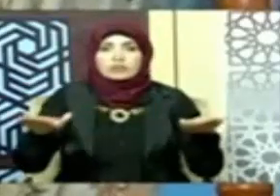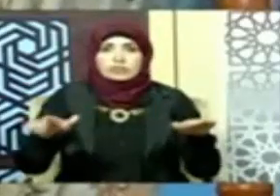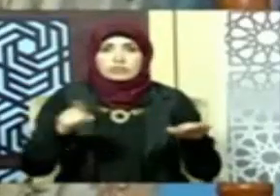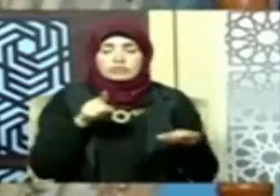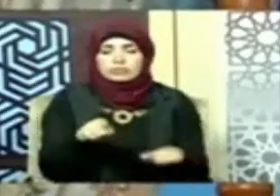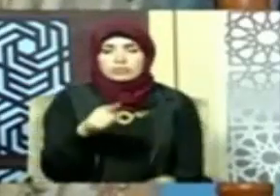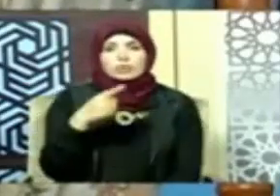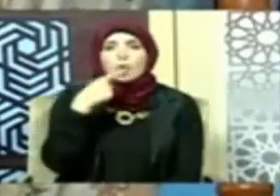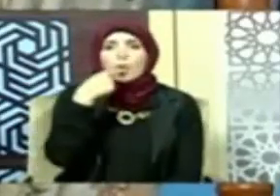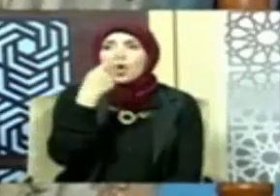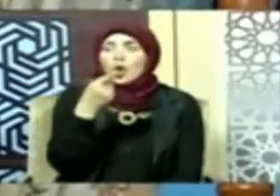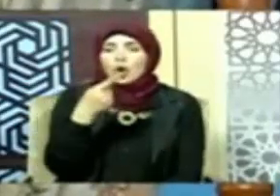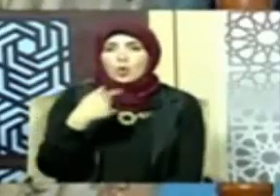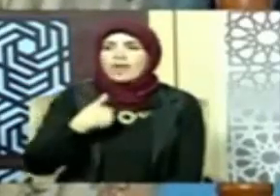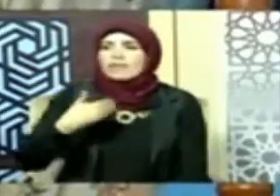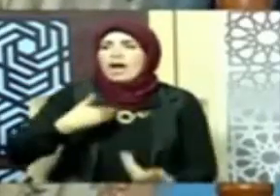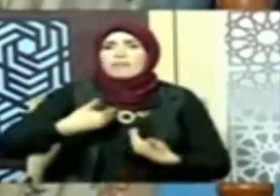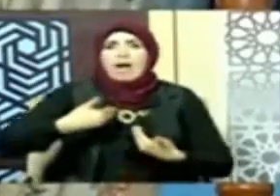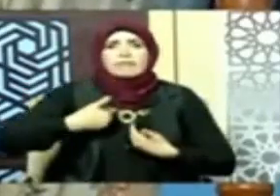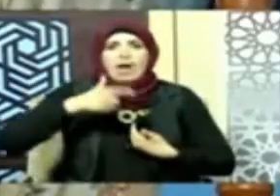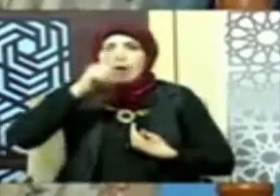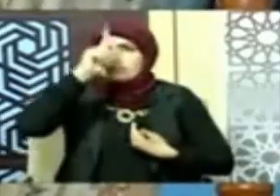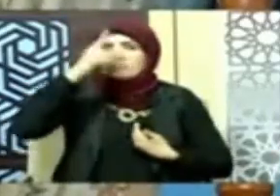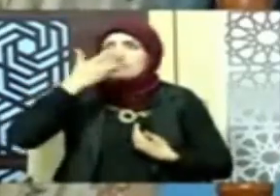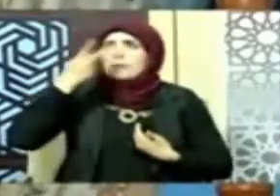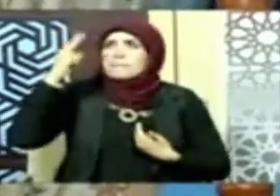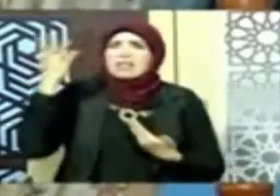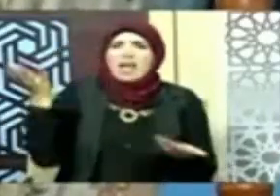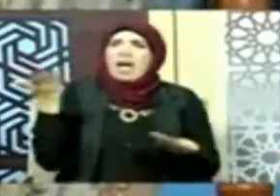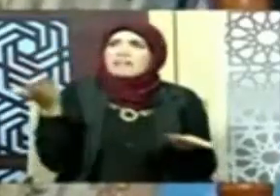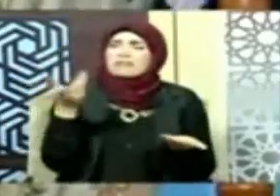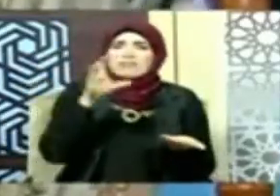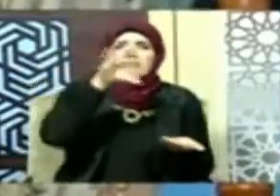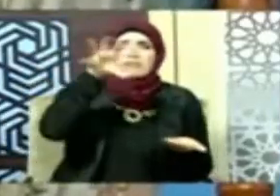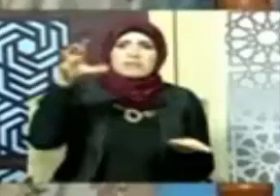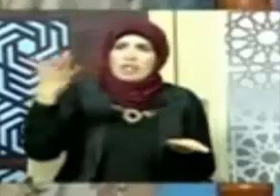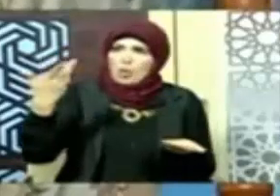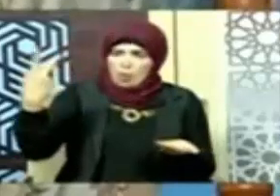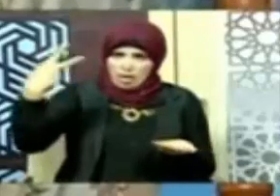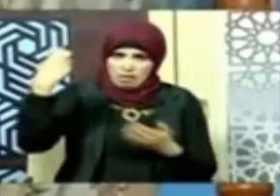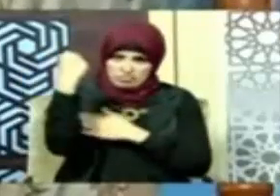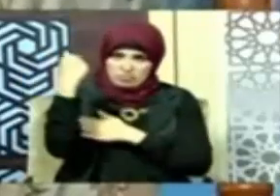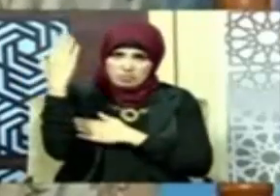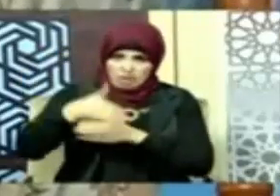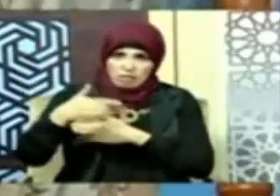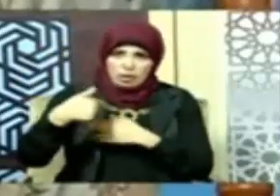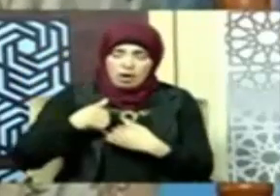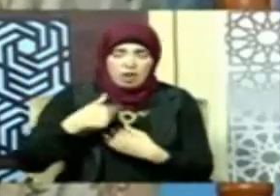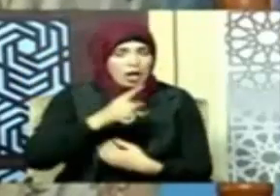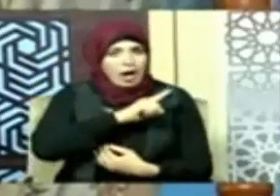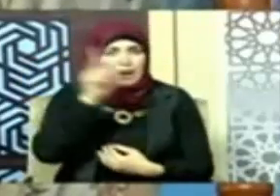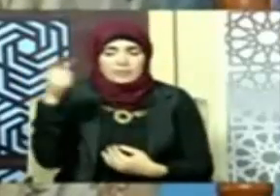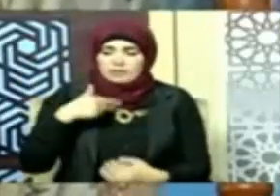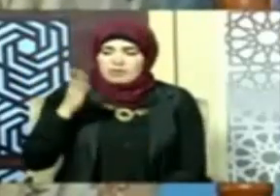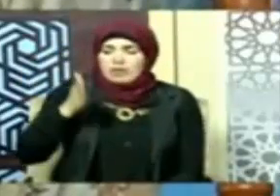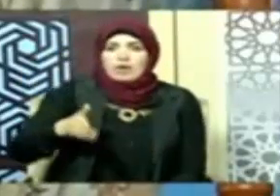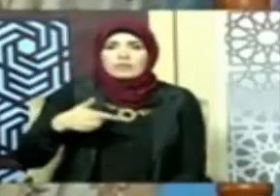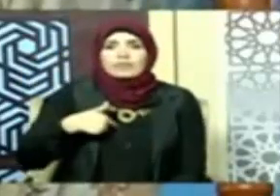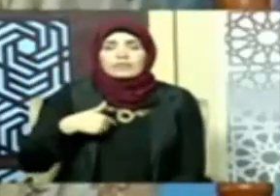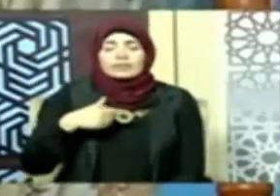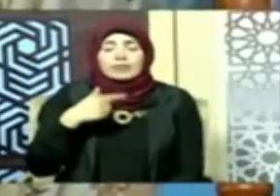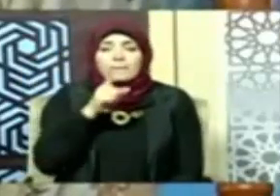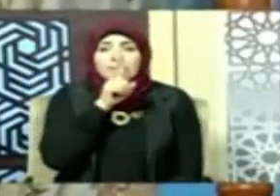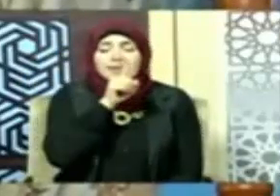من أشد منا قوة، أي دولة تستطيع أن تقضي علينا؟ أولم يروا أن